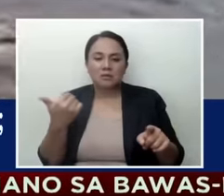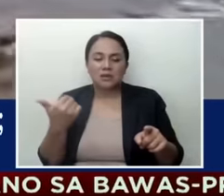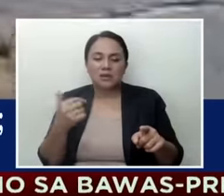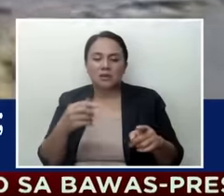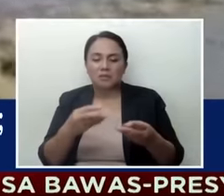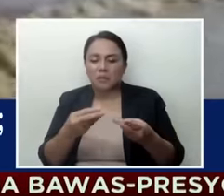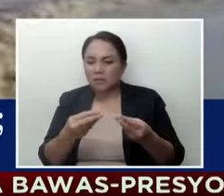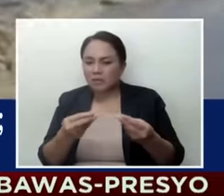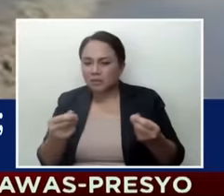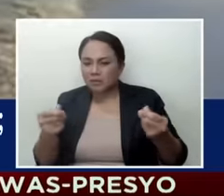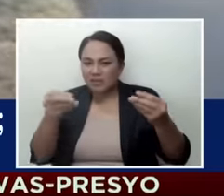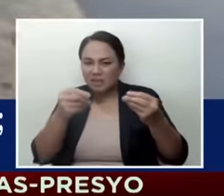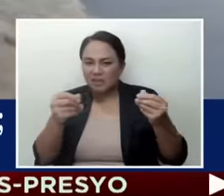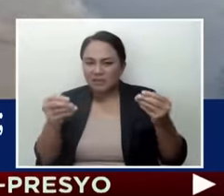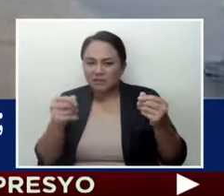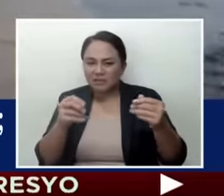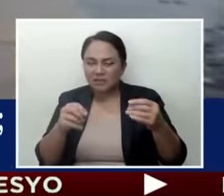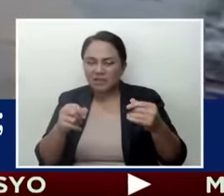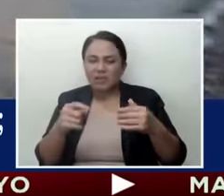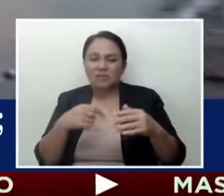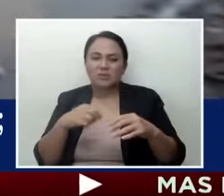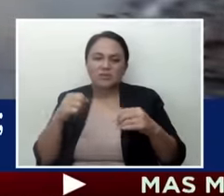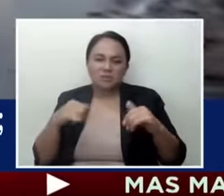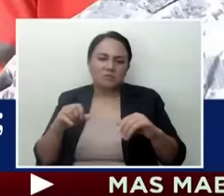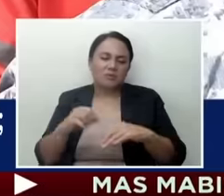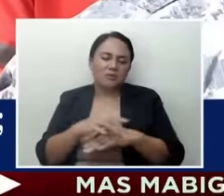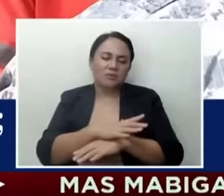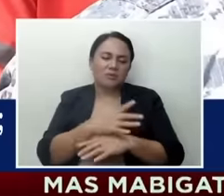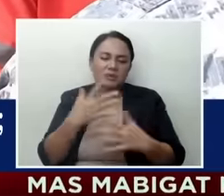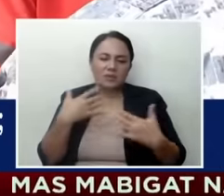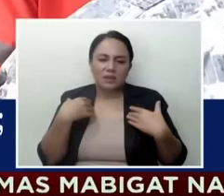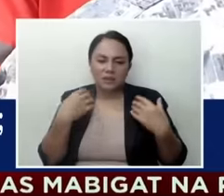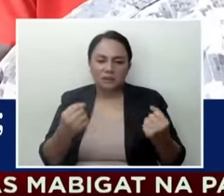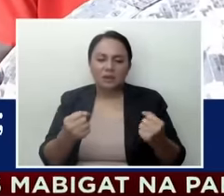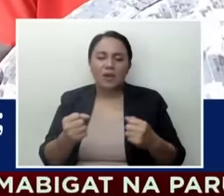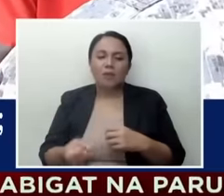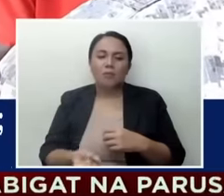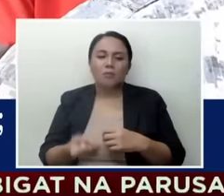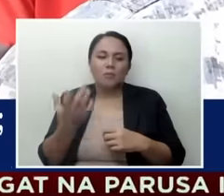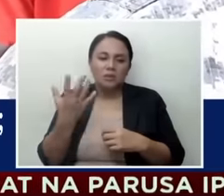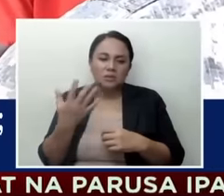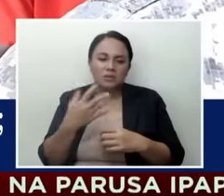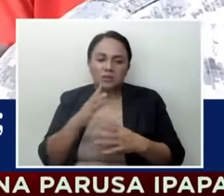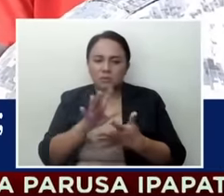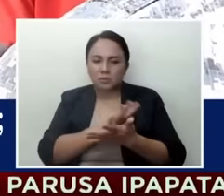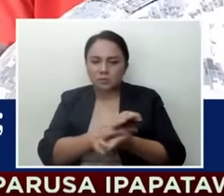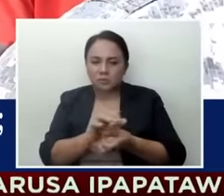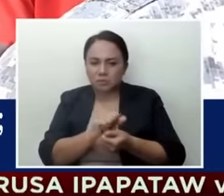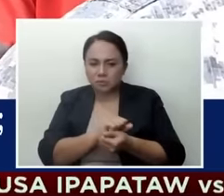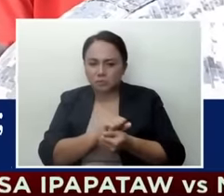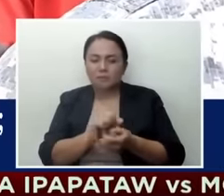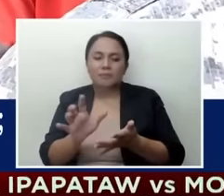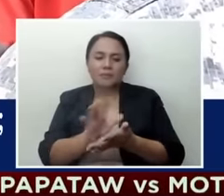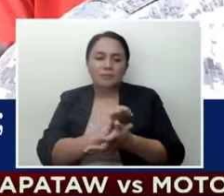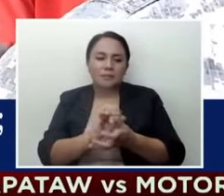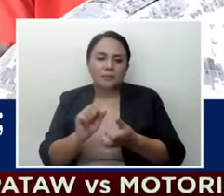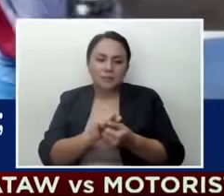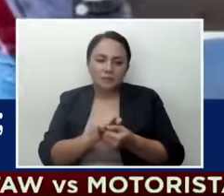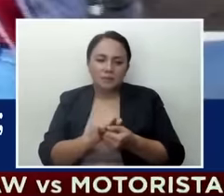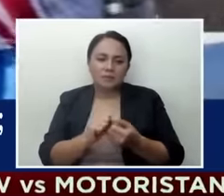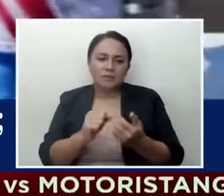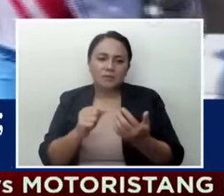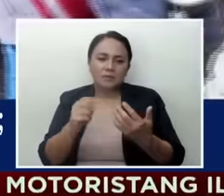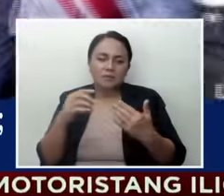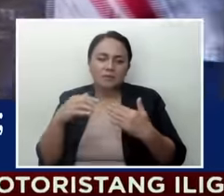baka nandidiyan yan at makakaapekto pa rin yan sa kalusugan. Magkano ba ang nasirang mga yung fish